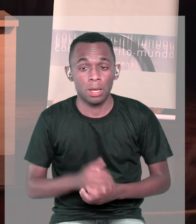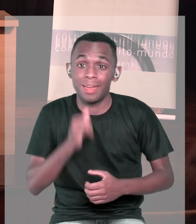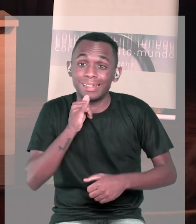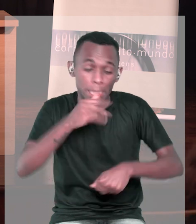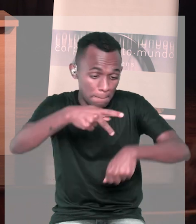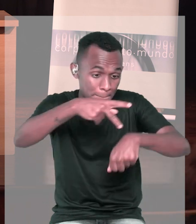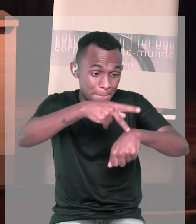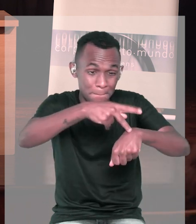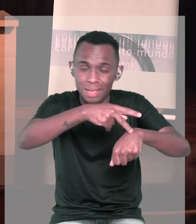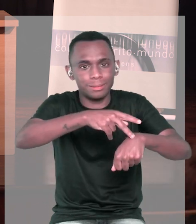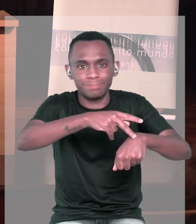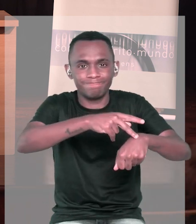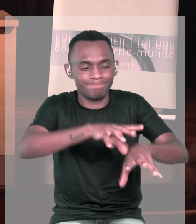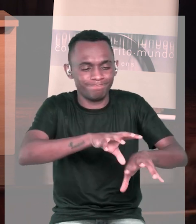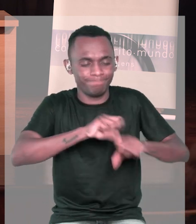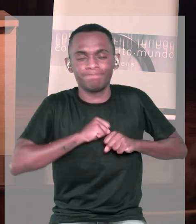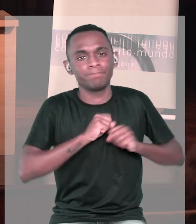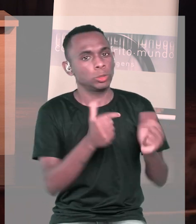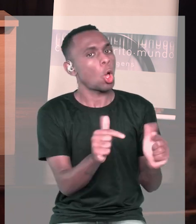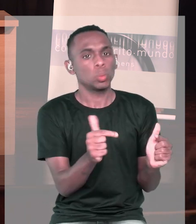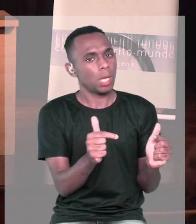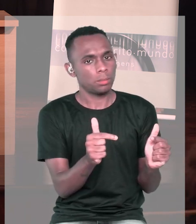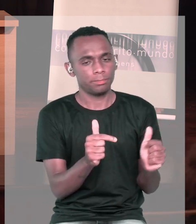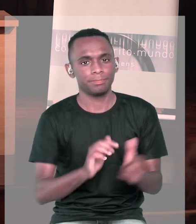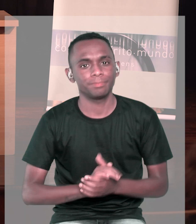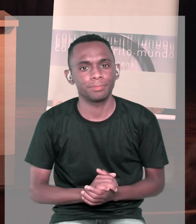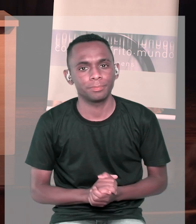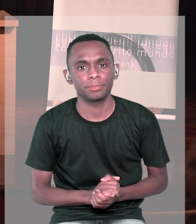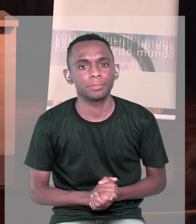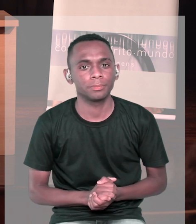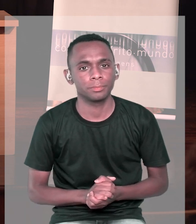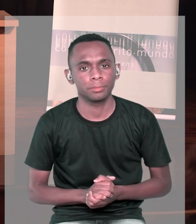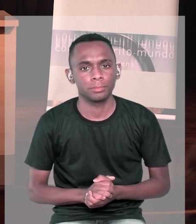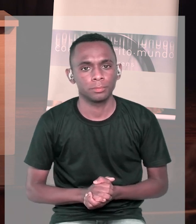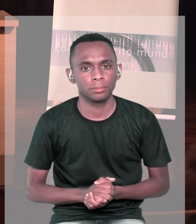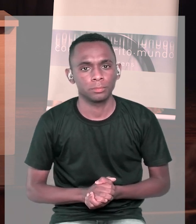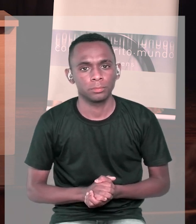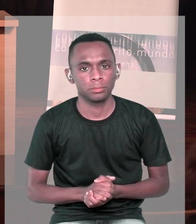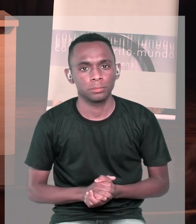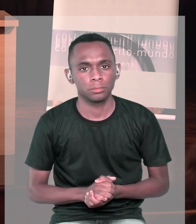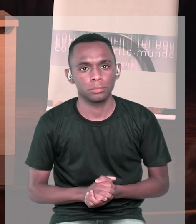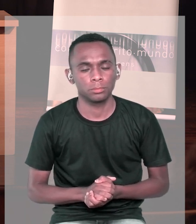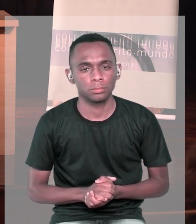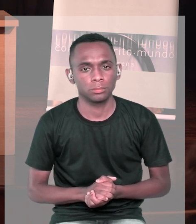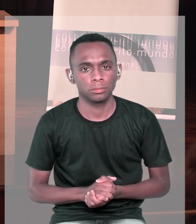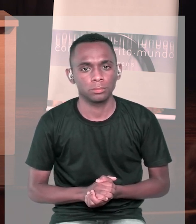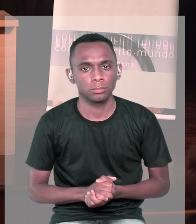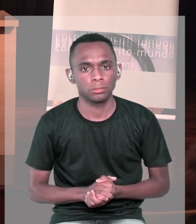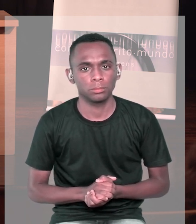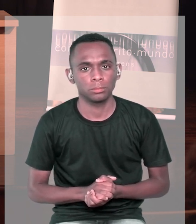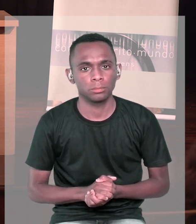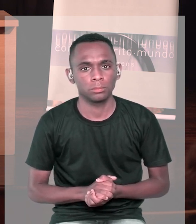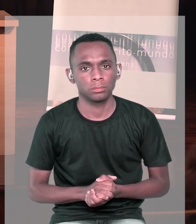o mineral, ele não se apropria. Le vivant s'approprie, c'est-à-dire, premièrement, la